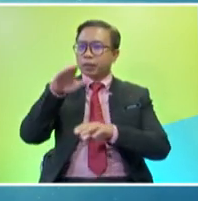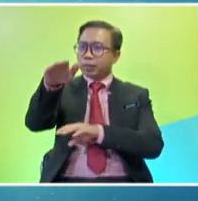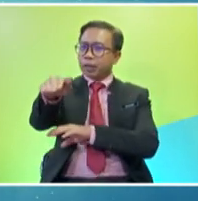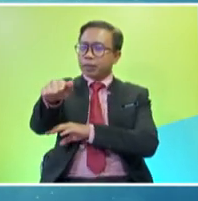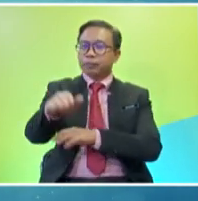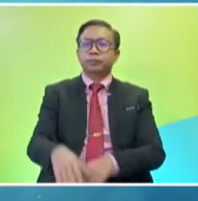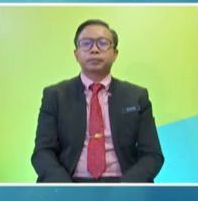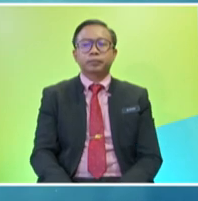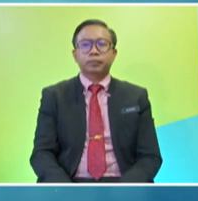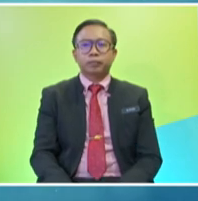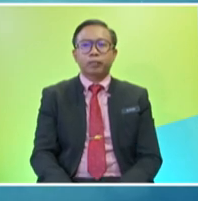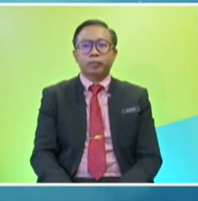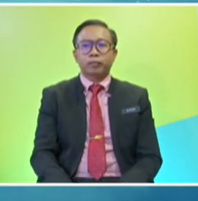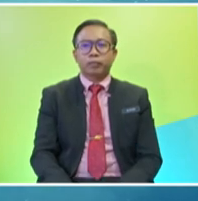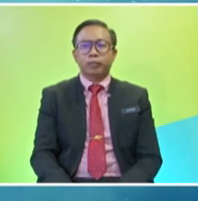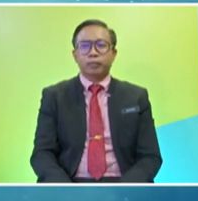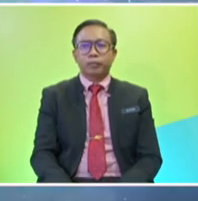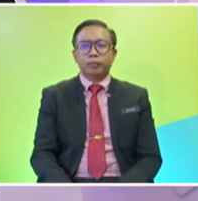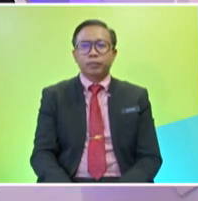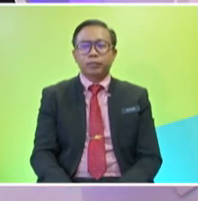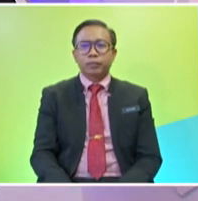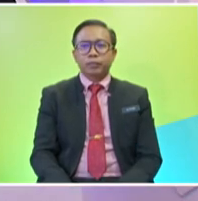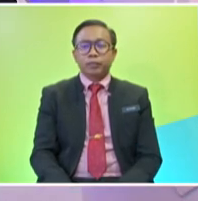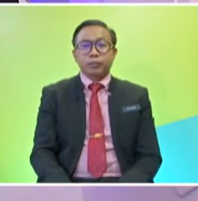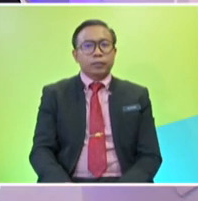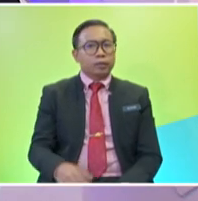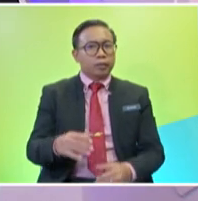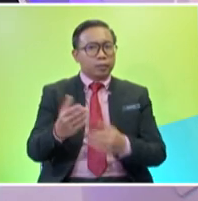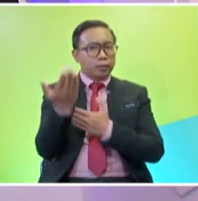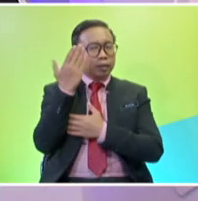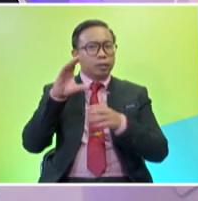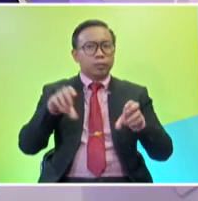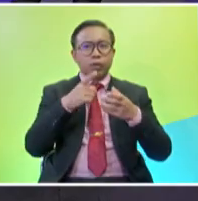betul oke pada waktu malam siang